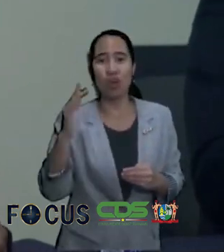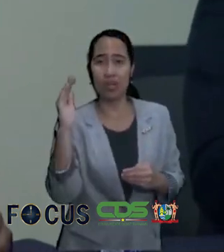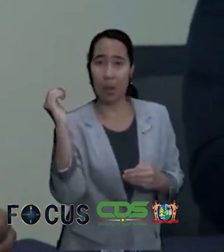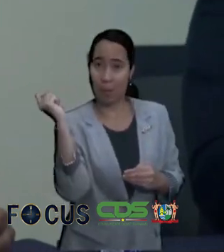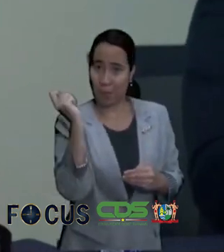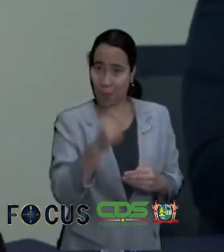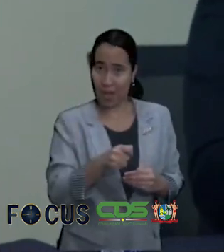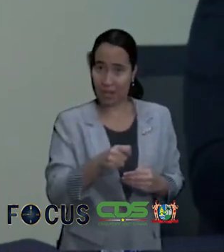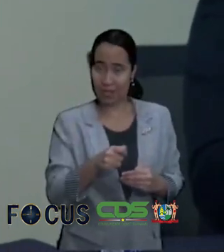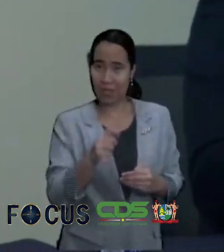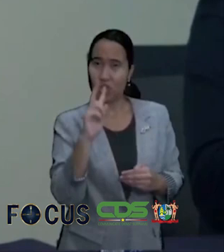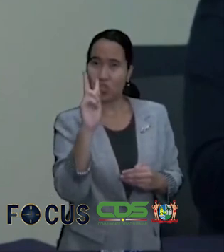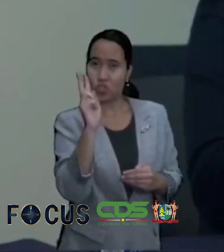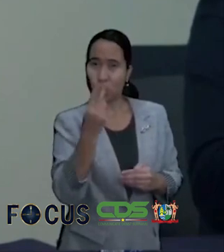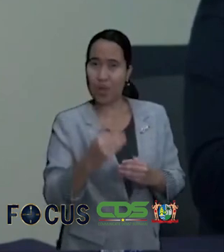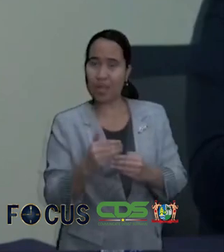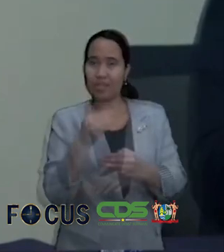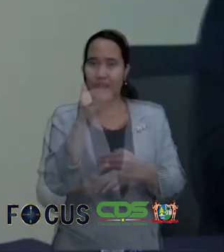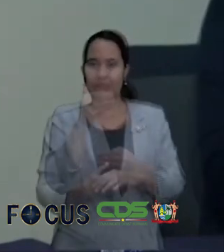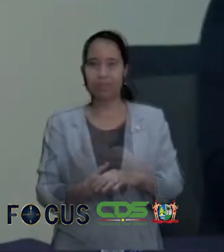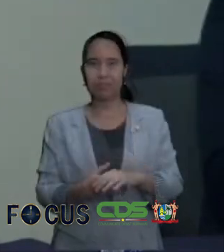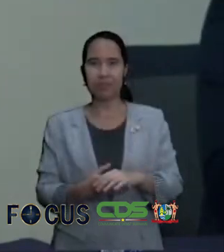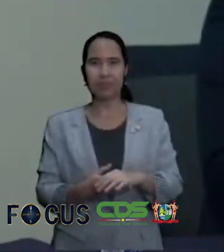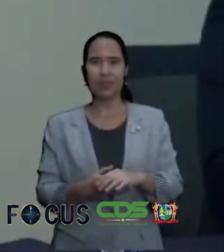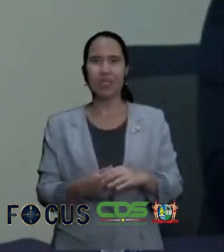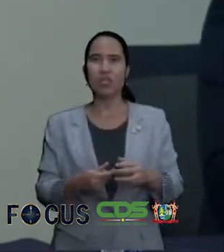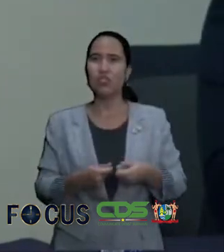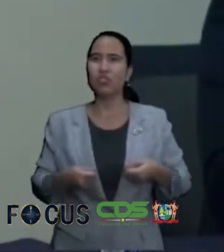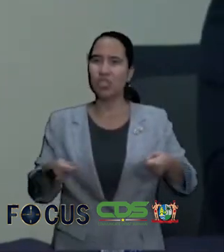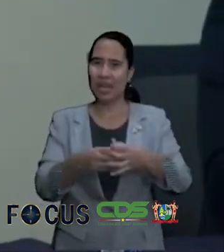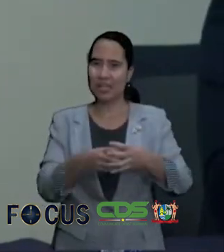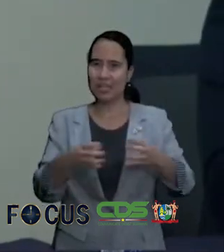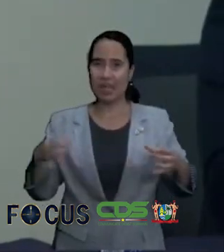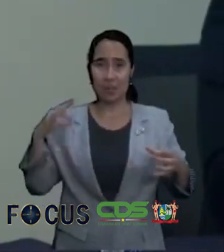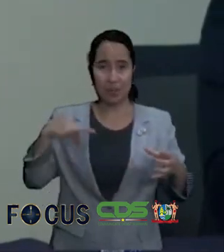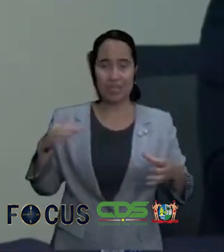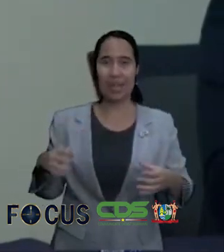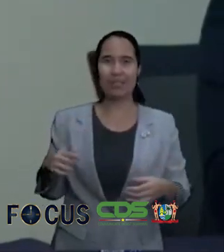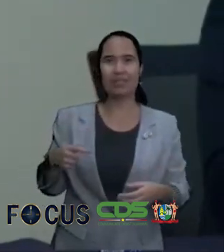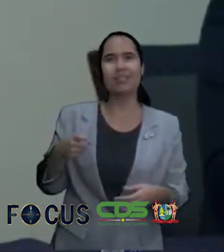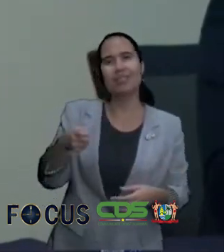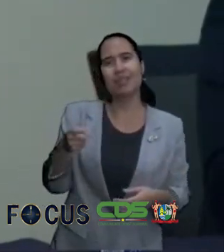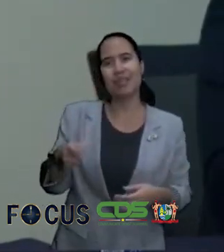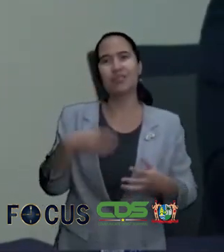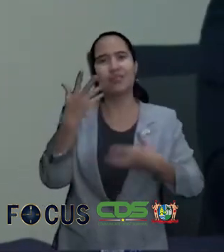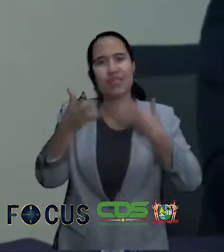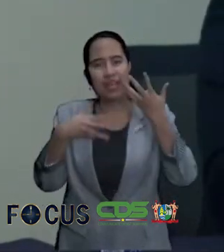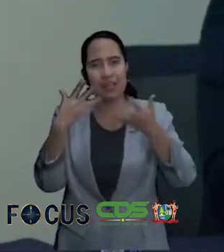stap zal erin komen. Willen we dat dat beleid werkelijk